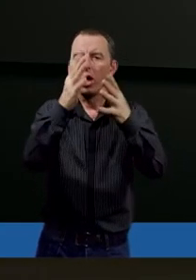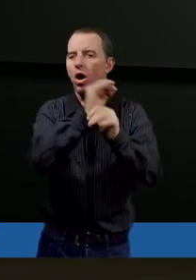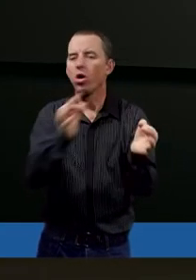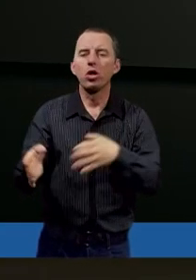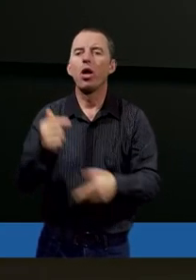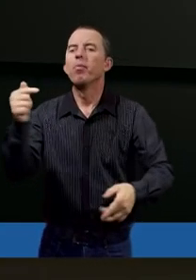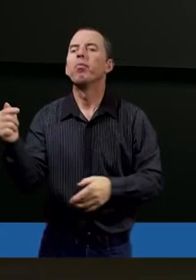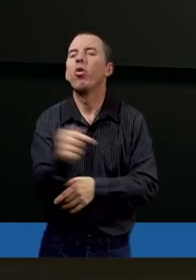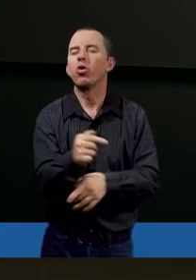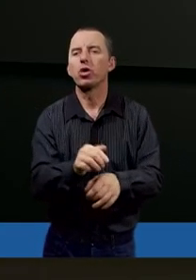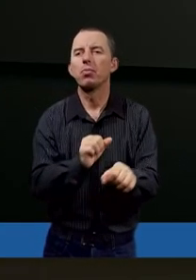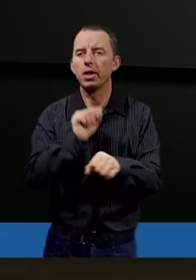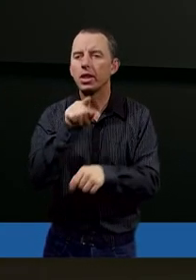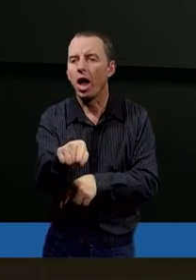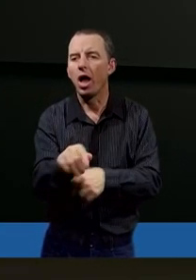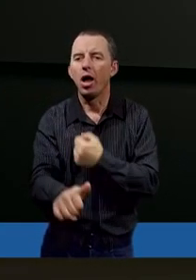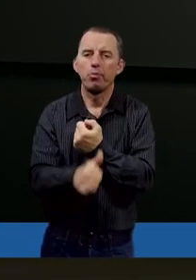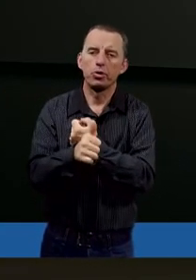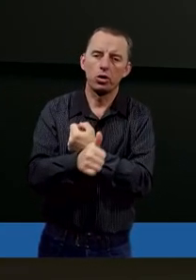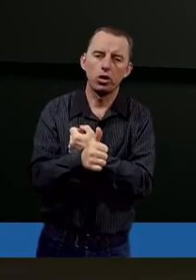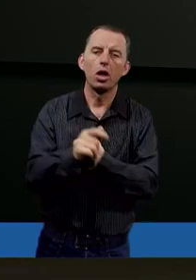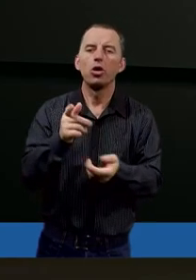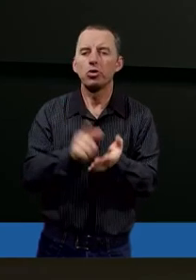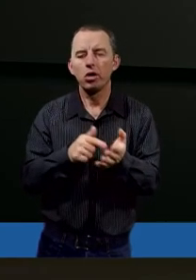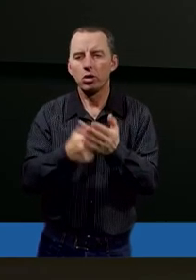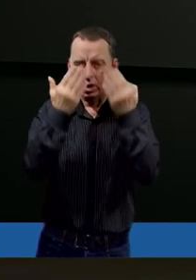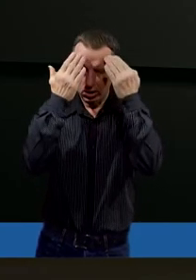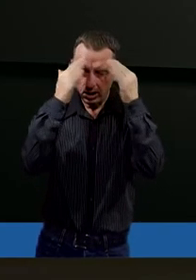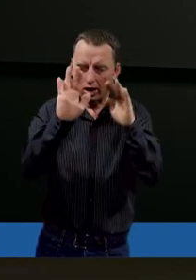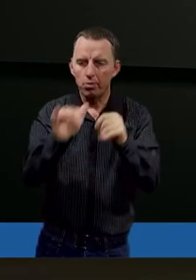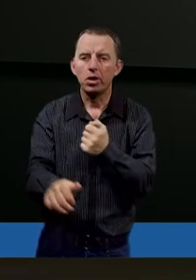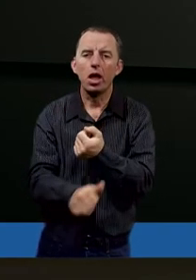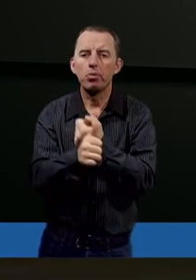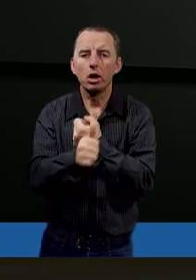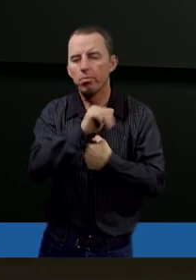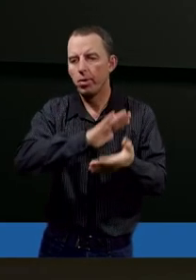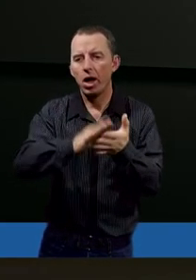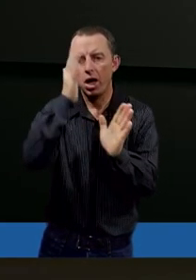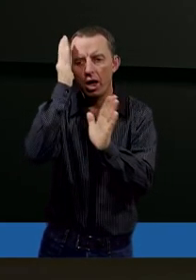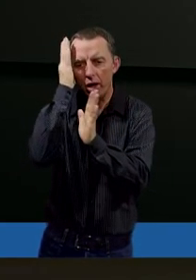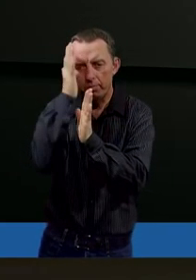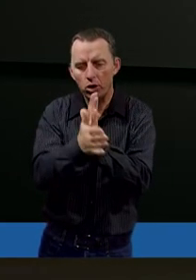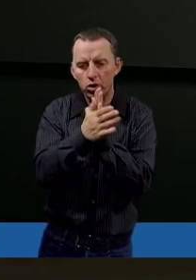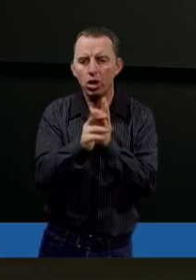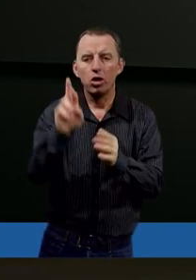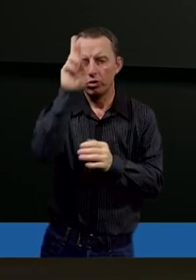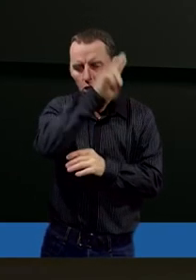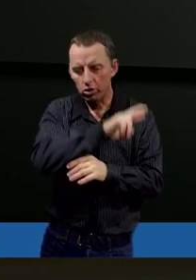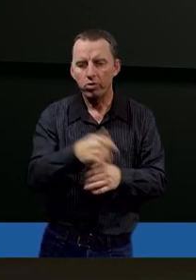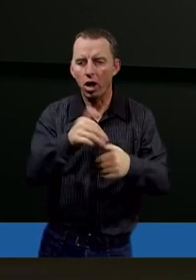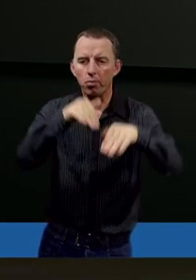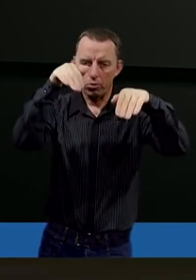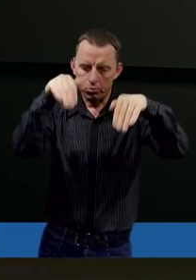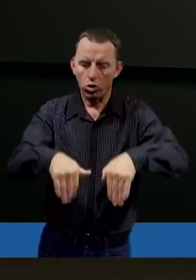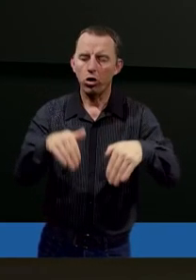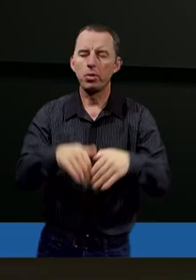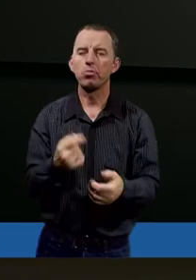że musi być ta przyczyna, bo często nie znamy tej przyczyny takiej bezpośredniej, rzeczywiście, jak mówiliśmy.